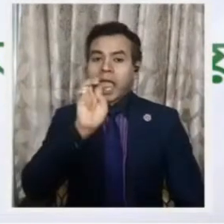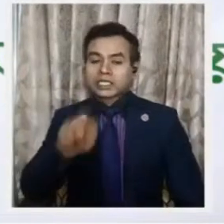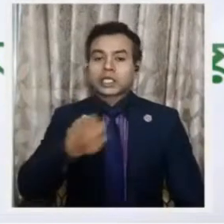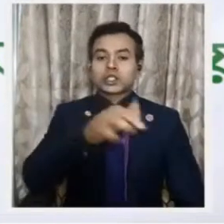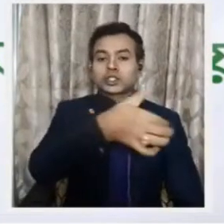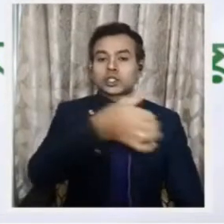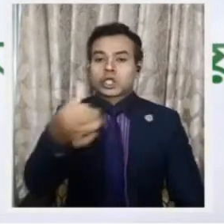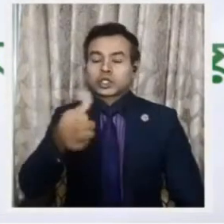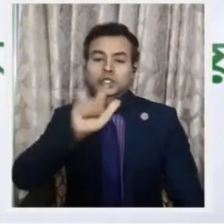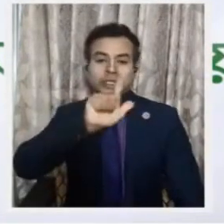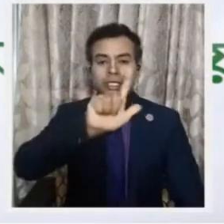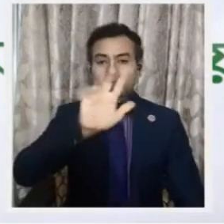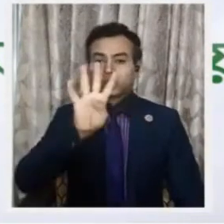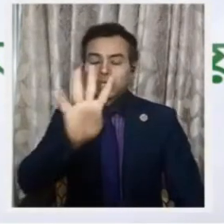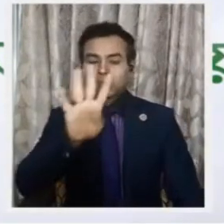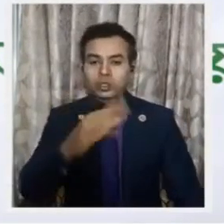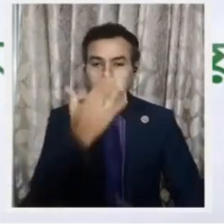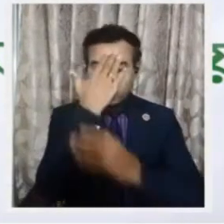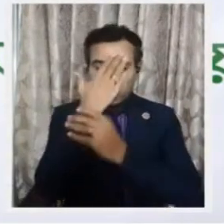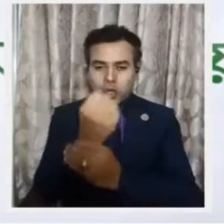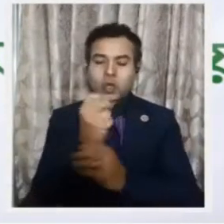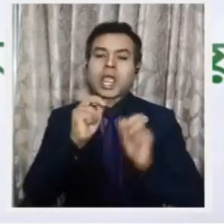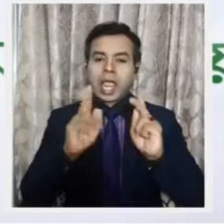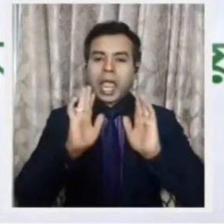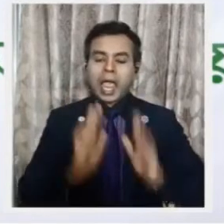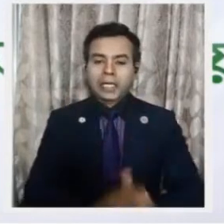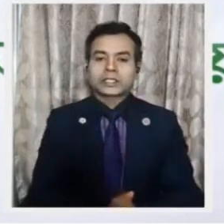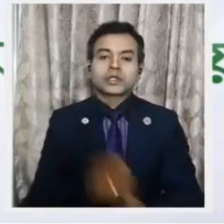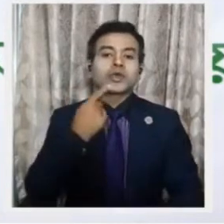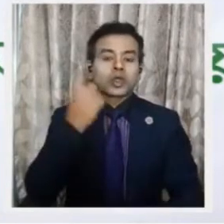14,556 জন এবং এ পর্যন্ত দক্ষিণ পূর্ব এশিয়ায় শনাক্ত হয়েছেন